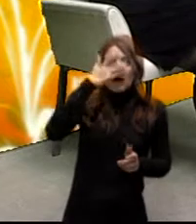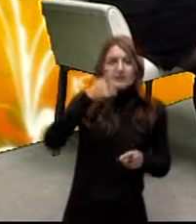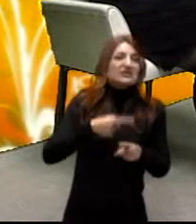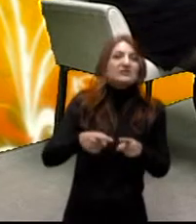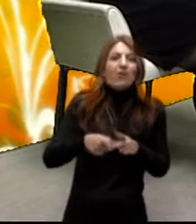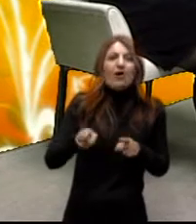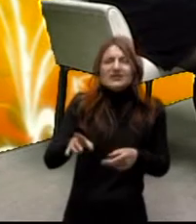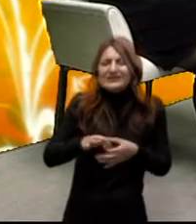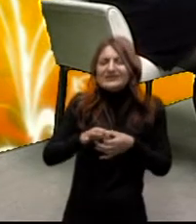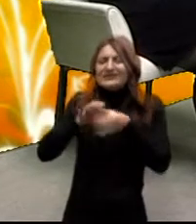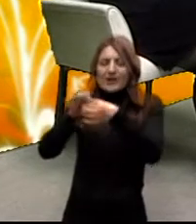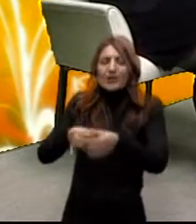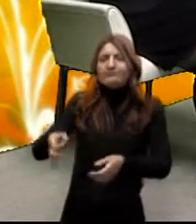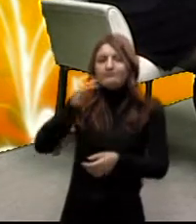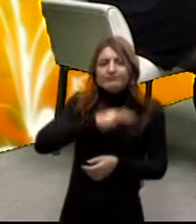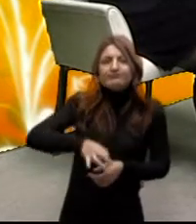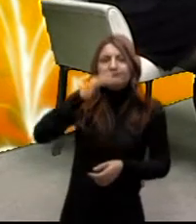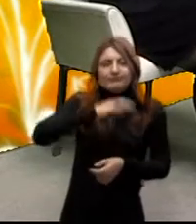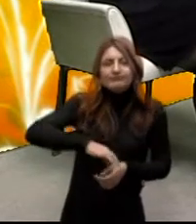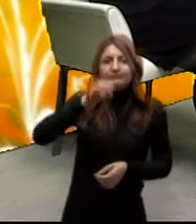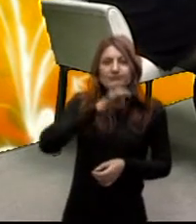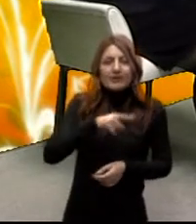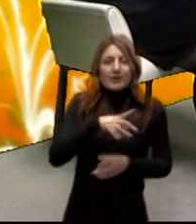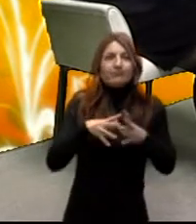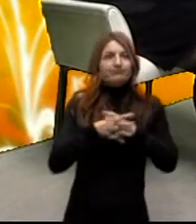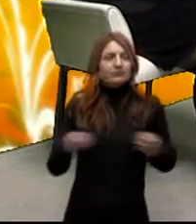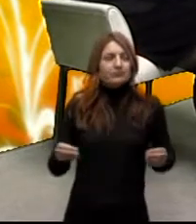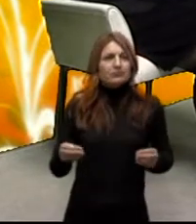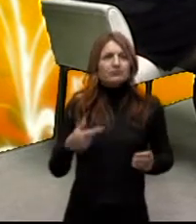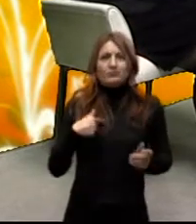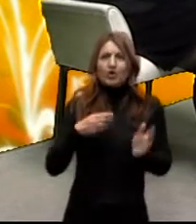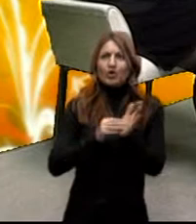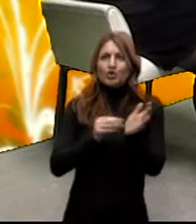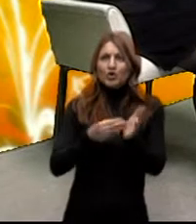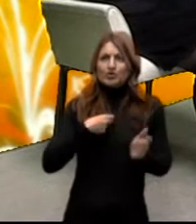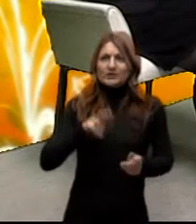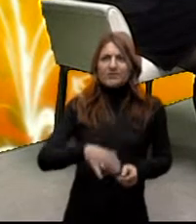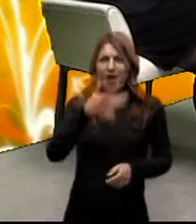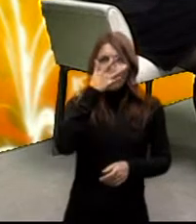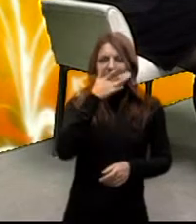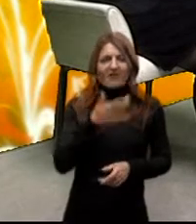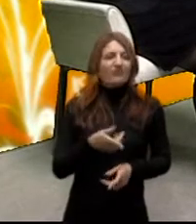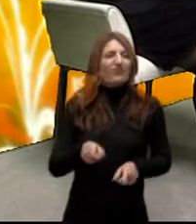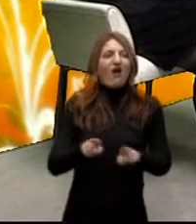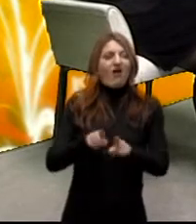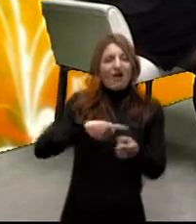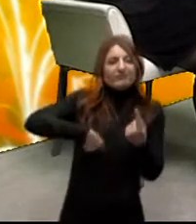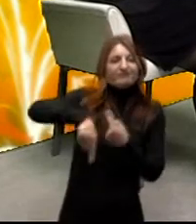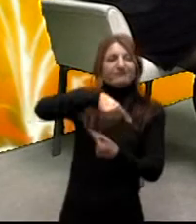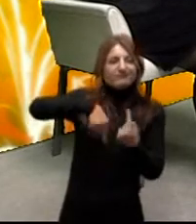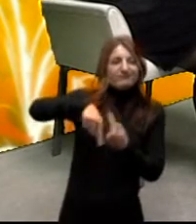uzimao kontinuirano lijekove i sad kad prestaneš ti opet imaš glavobolju. Tako da je to je zatvoreni krug.